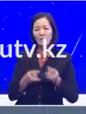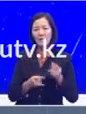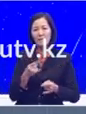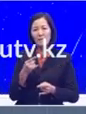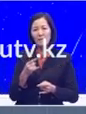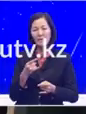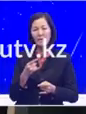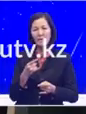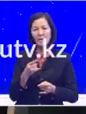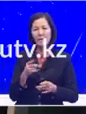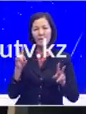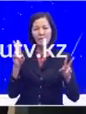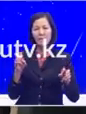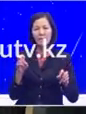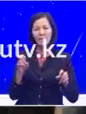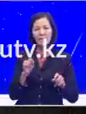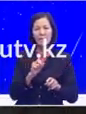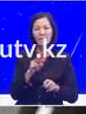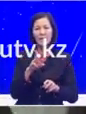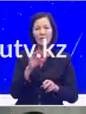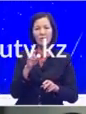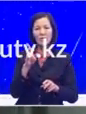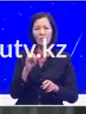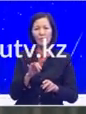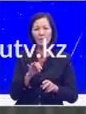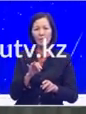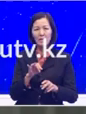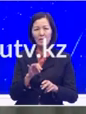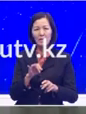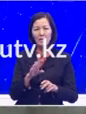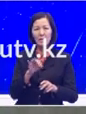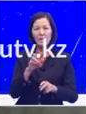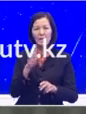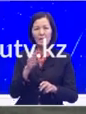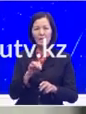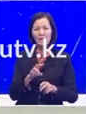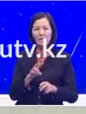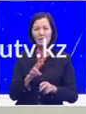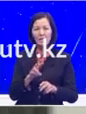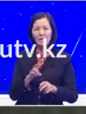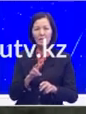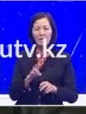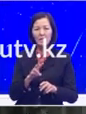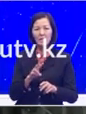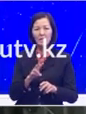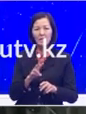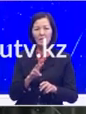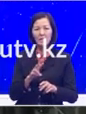орын иегері Ақтөбе телеарнасының редакторы Ерлан Мұқанов және жігер бағдарламасы.